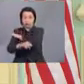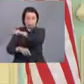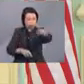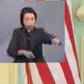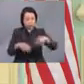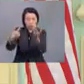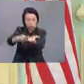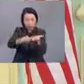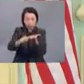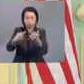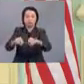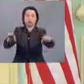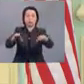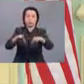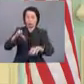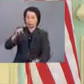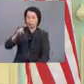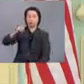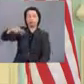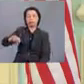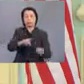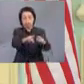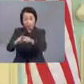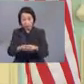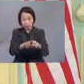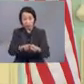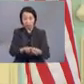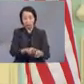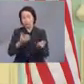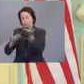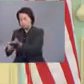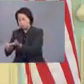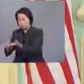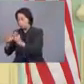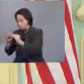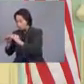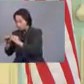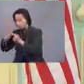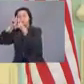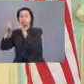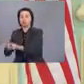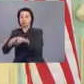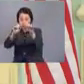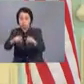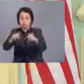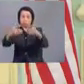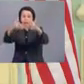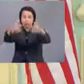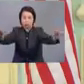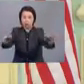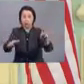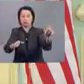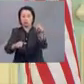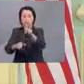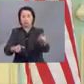SOP bersama. Dan mesyuarat khas telah pun bersetuju untuk membenarkan pembukaan semula